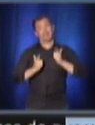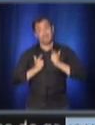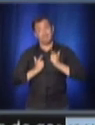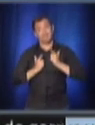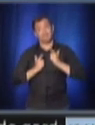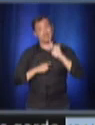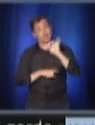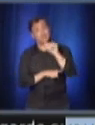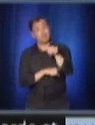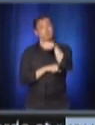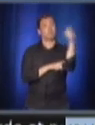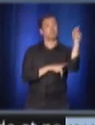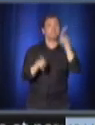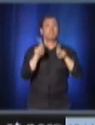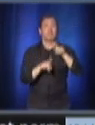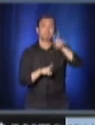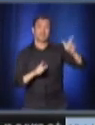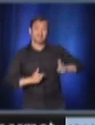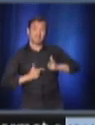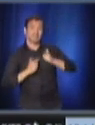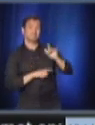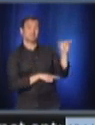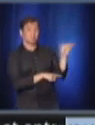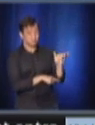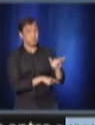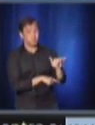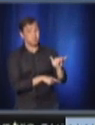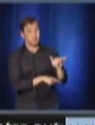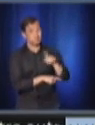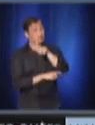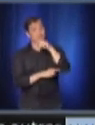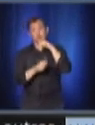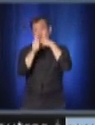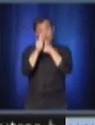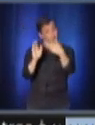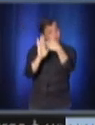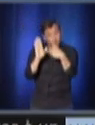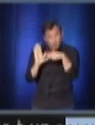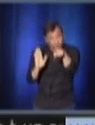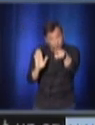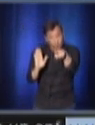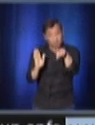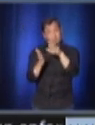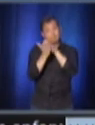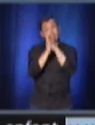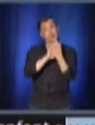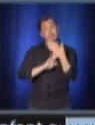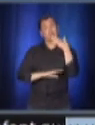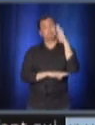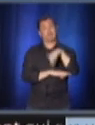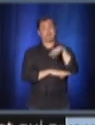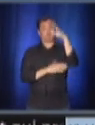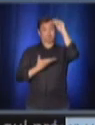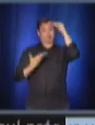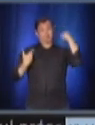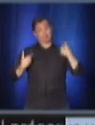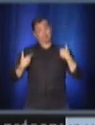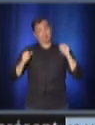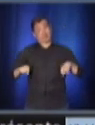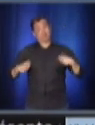vous mettez en péril, mais la vie des autres. Je vais vraiment sévir. Et moi, je peux être méchant, très